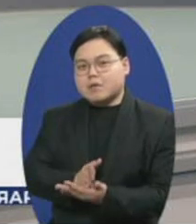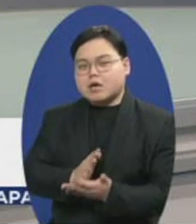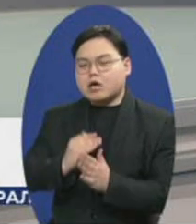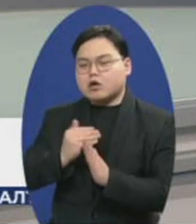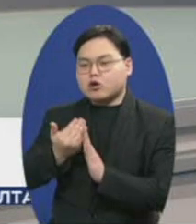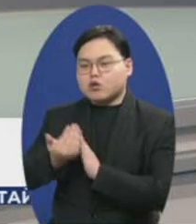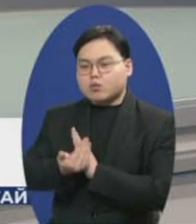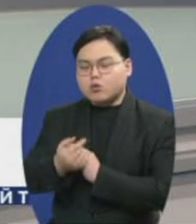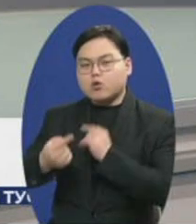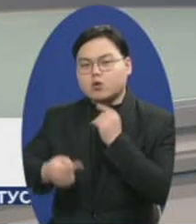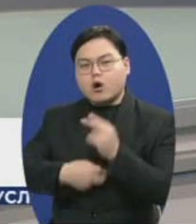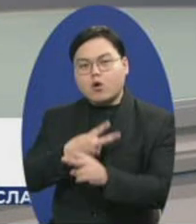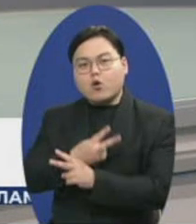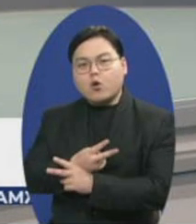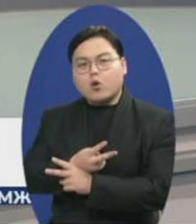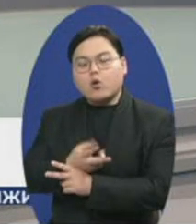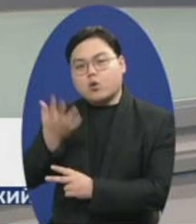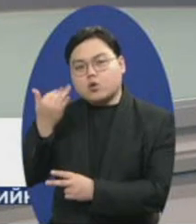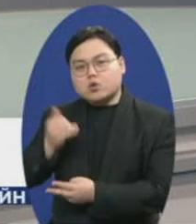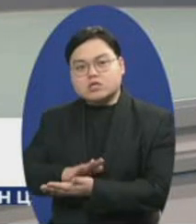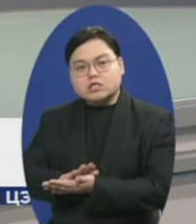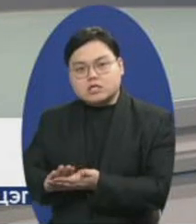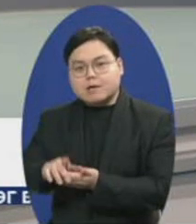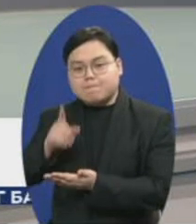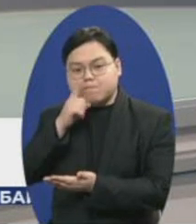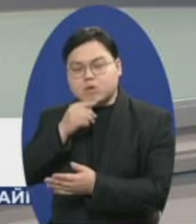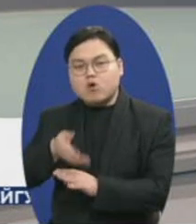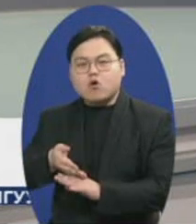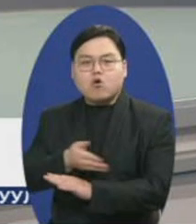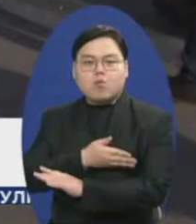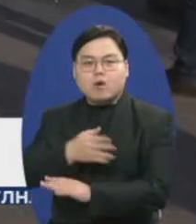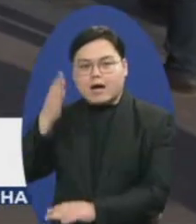боловсруулж байгаа энэ үед бид өргө толгойлсон аавуудын асуудлыг сурвалжлаа.